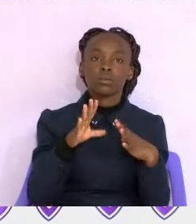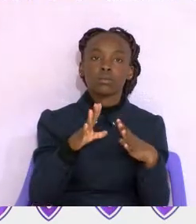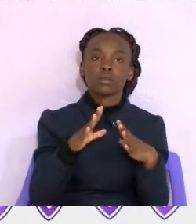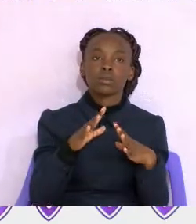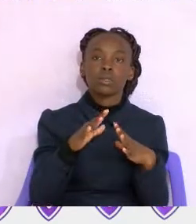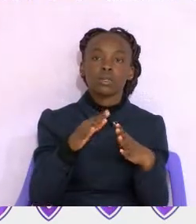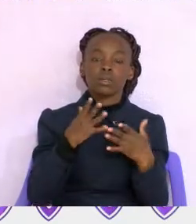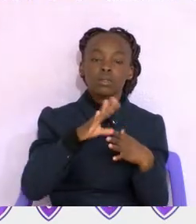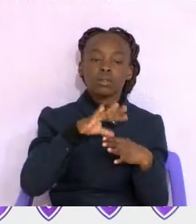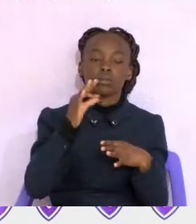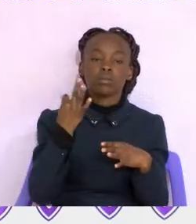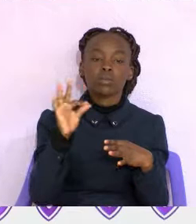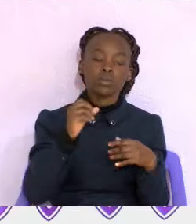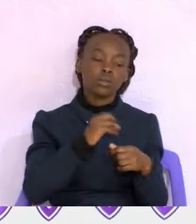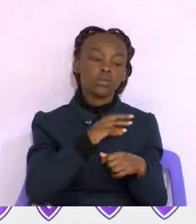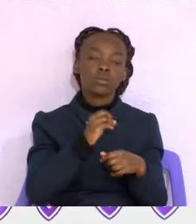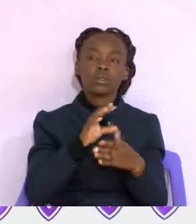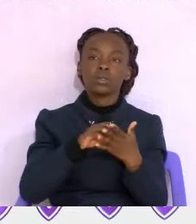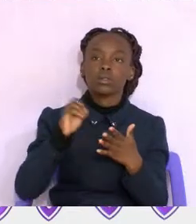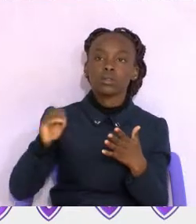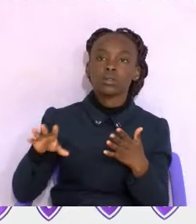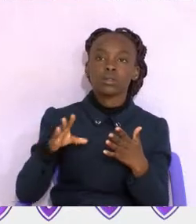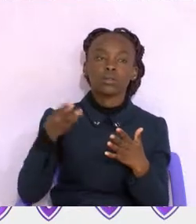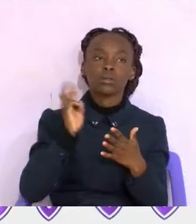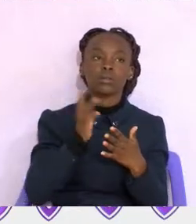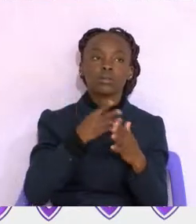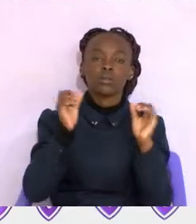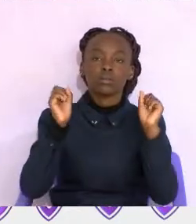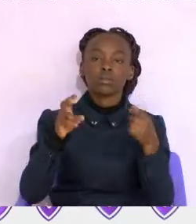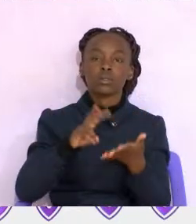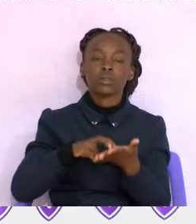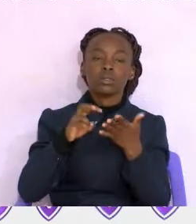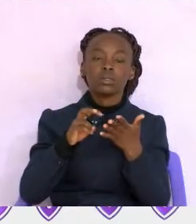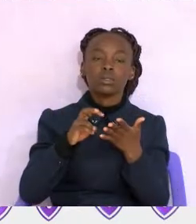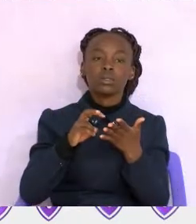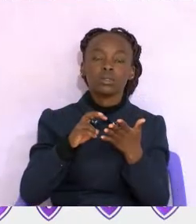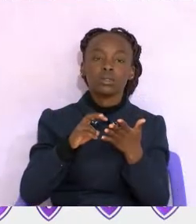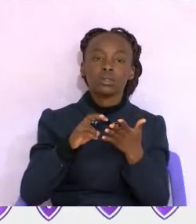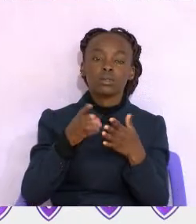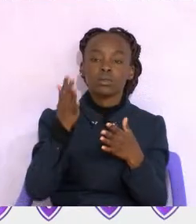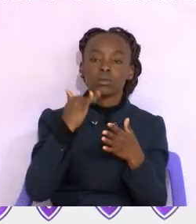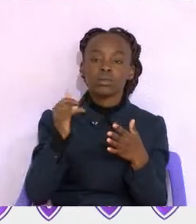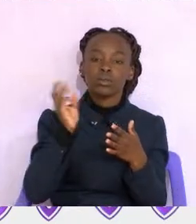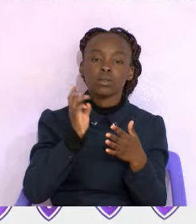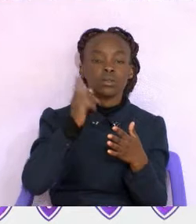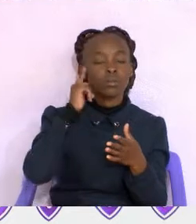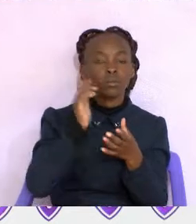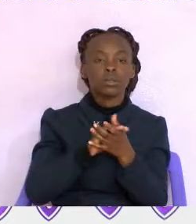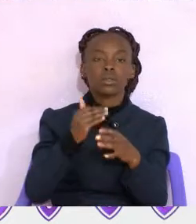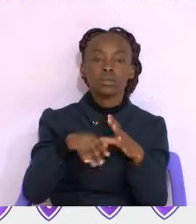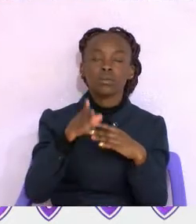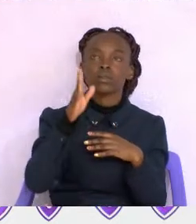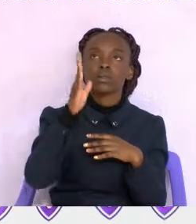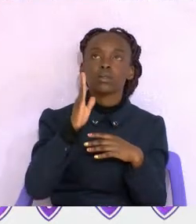ikaondoke. Roho ya uoga ikaondoke. Bwana tukaweze kusimama na ujasiri. Ni kwa maana Mungu tumekuamini.